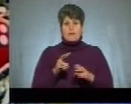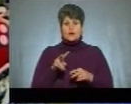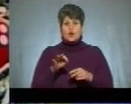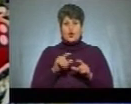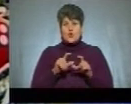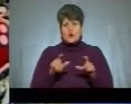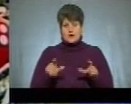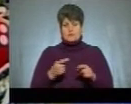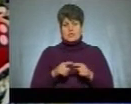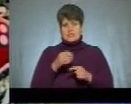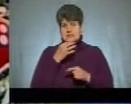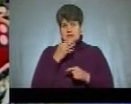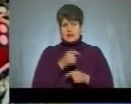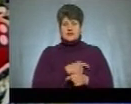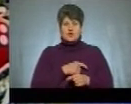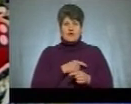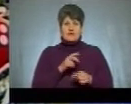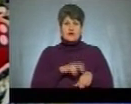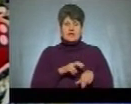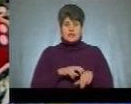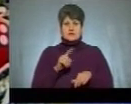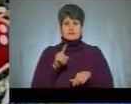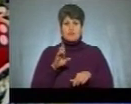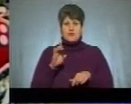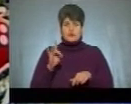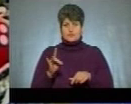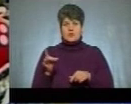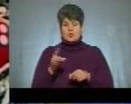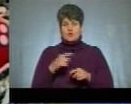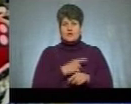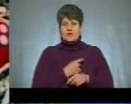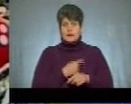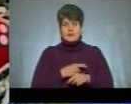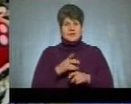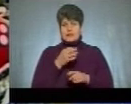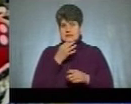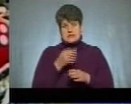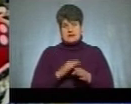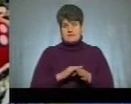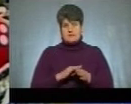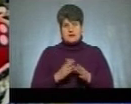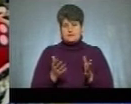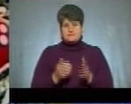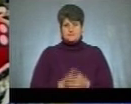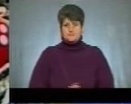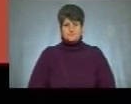Про це нам телефоном повідомив черговий лікар Зборівської центральної районної лікарні, який не назвав свого імені та